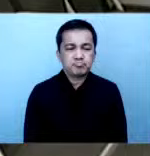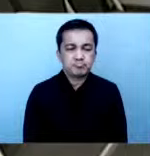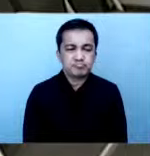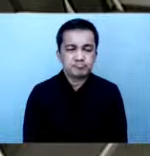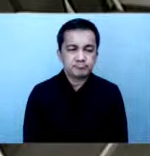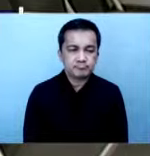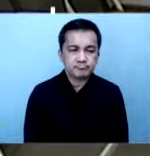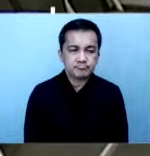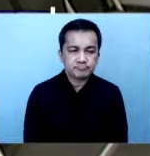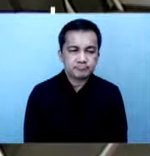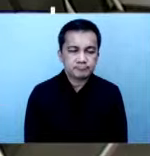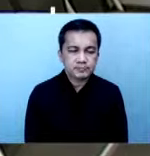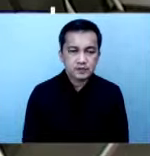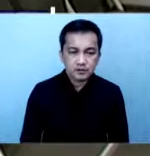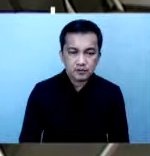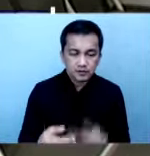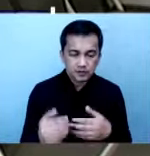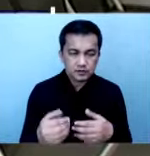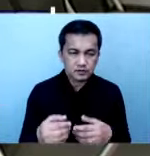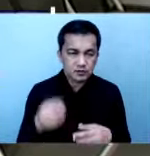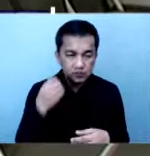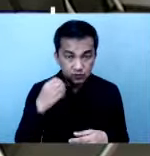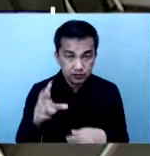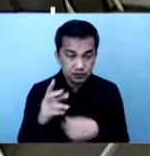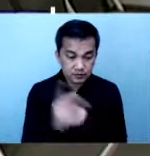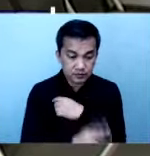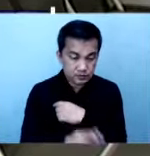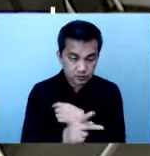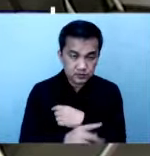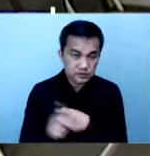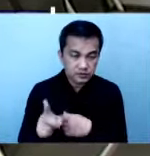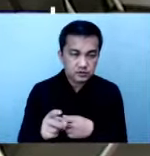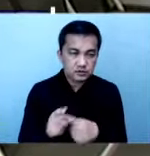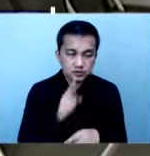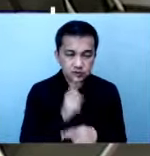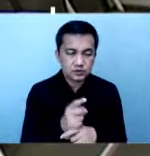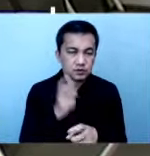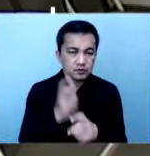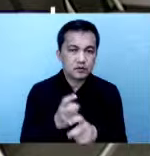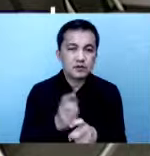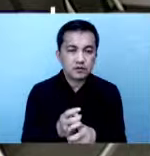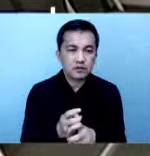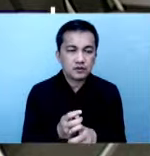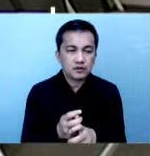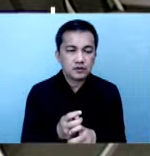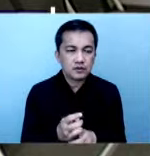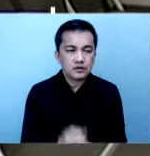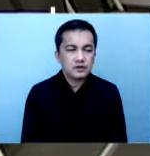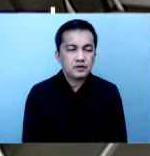Pauwi ng kani-kanilang probinsya. Sigurado raw kasing pahirapan.